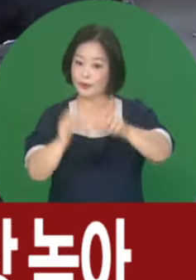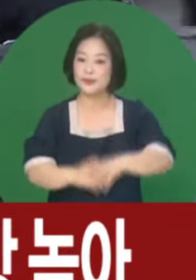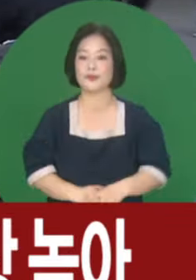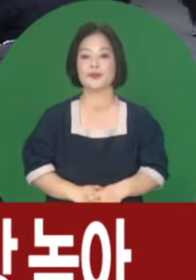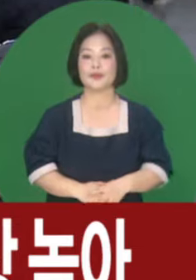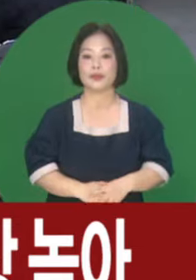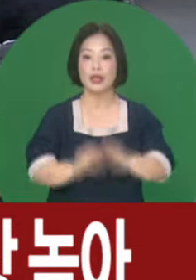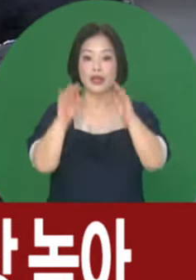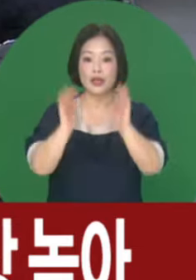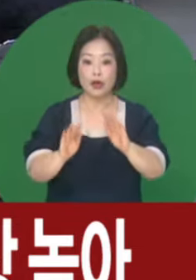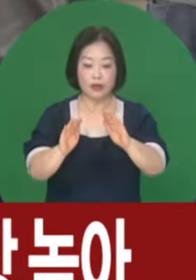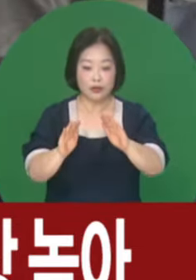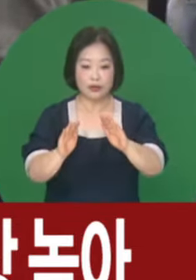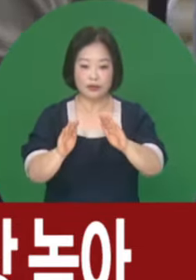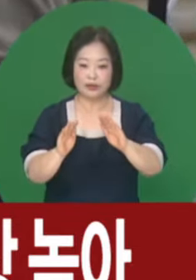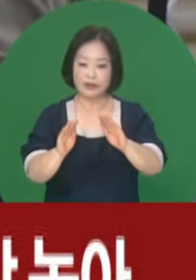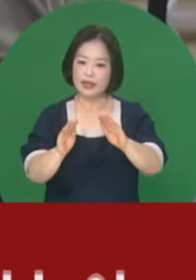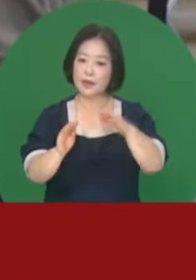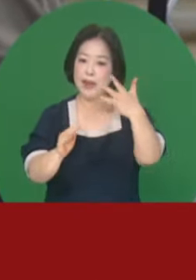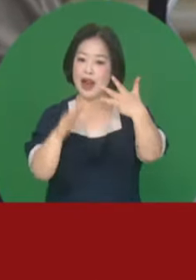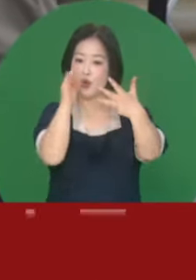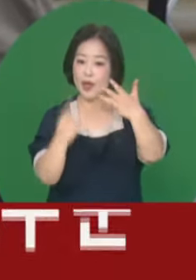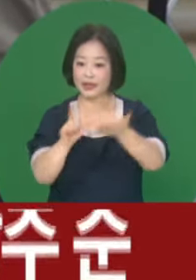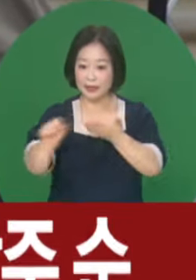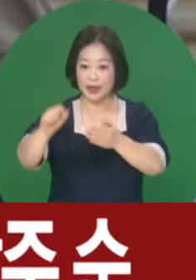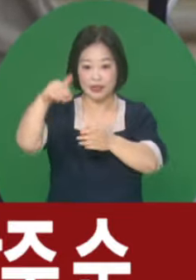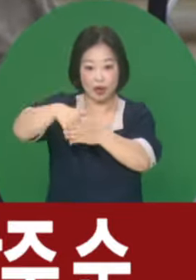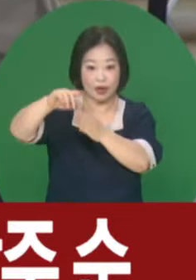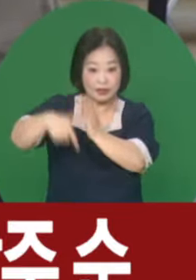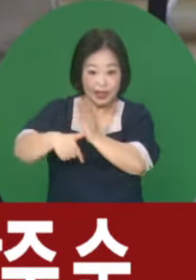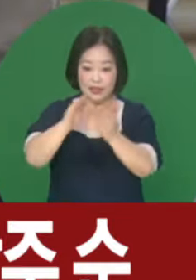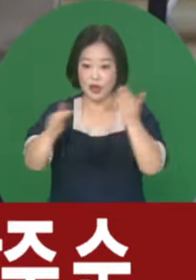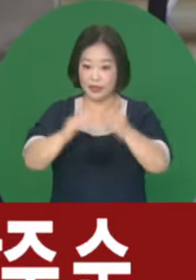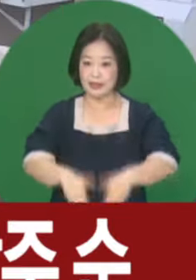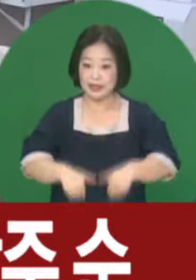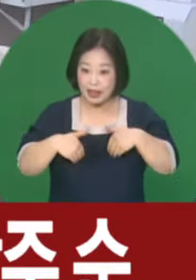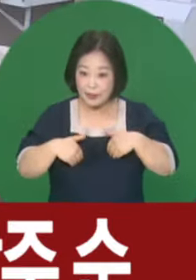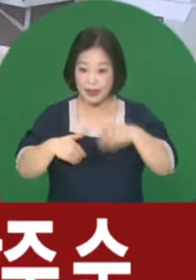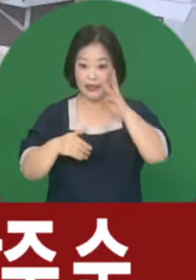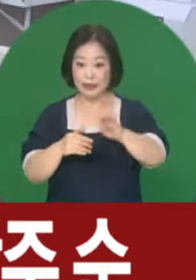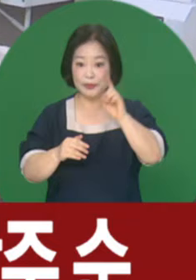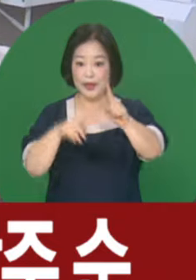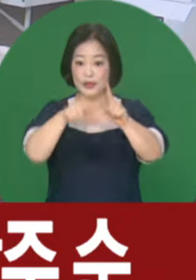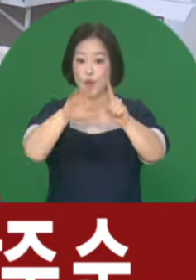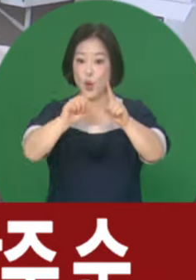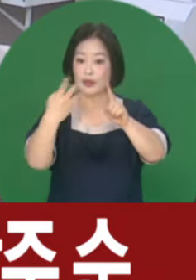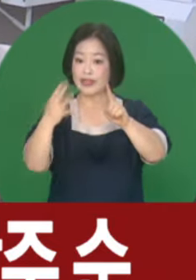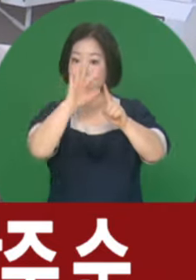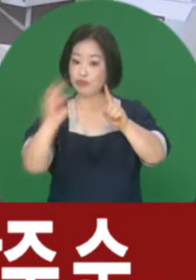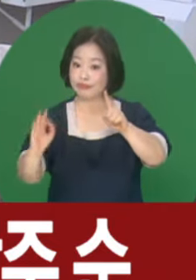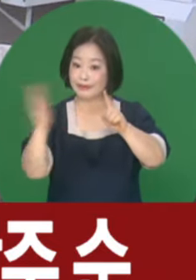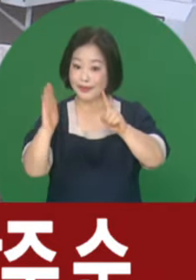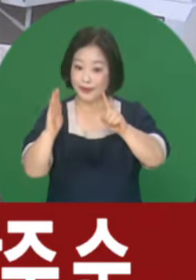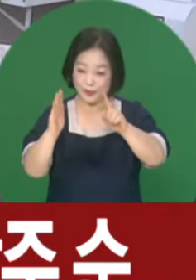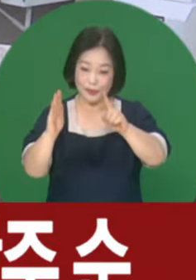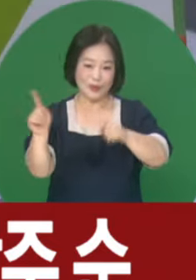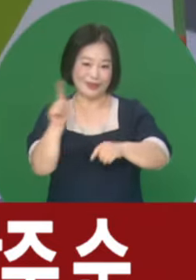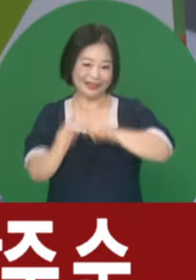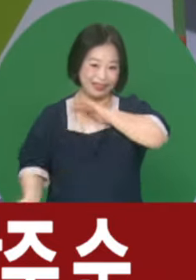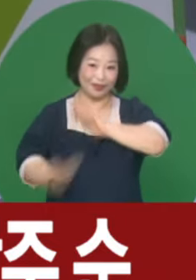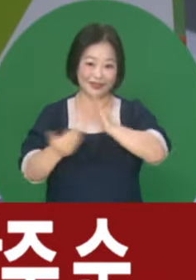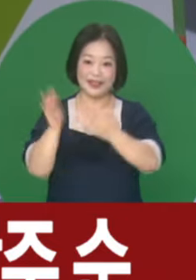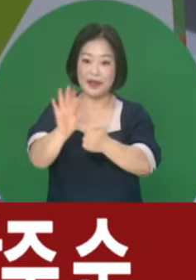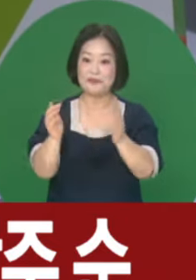순이었습니다. 또 직전 선거였던 제8회 지방선거에서도 전남이 사전투표율 31.04%로 가장 높은